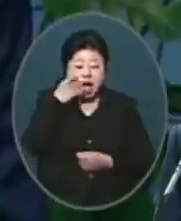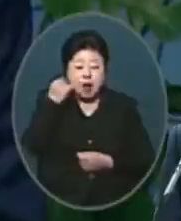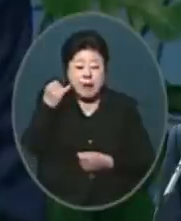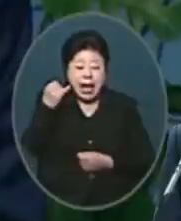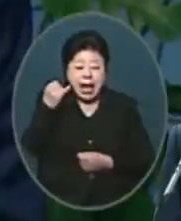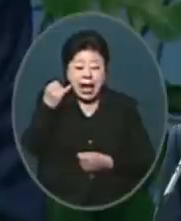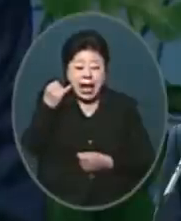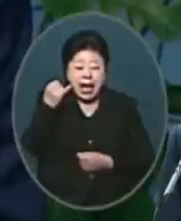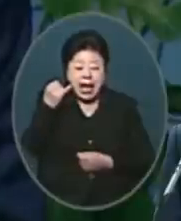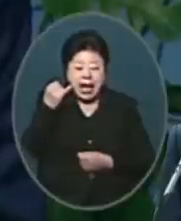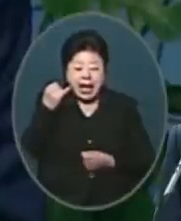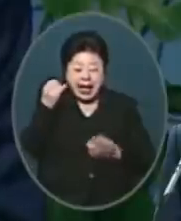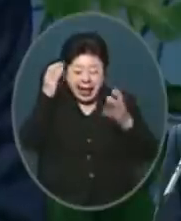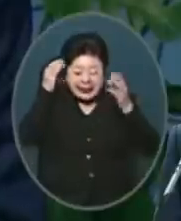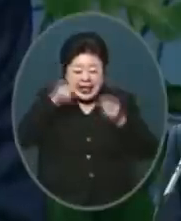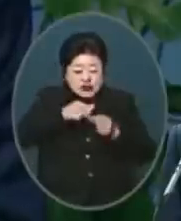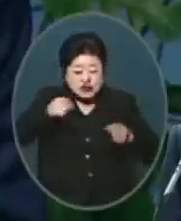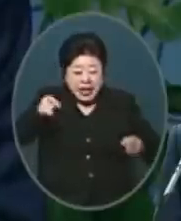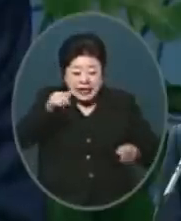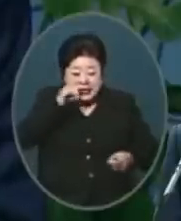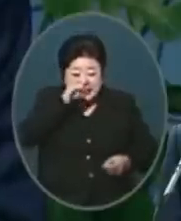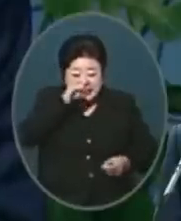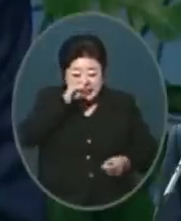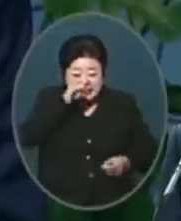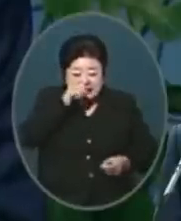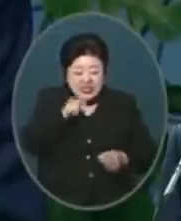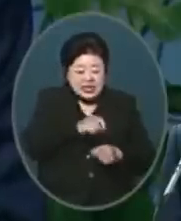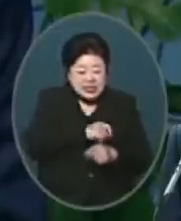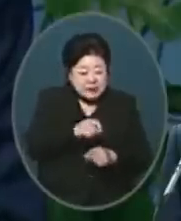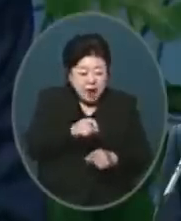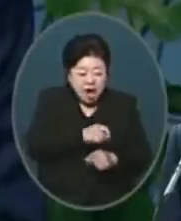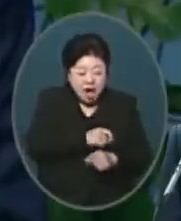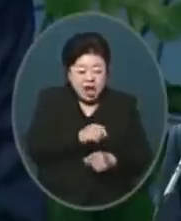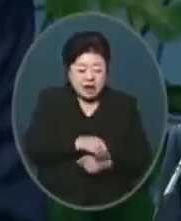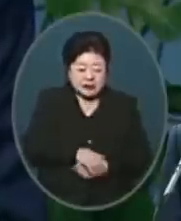어머니의 태 사이에는 특별한